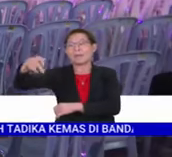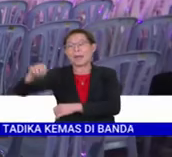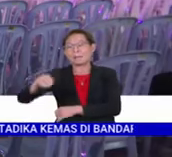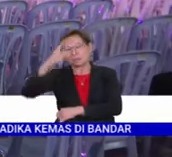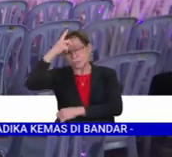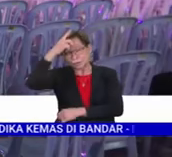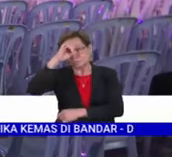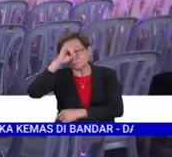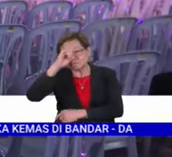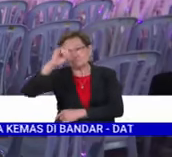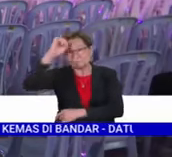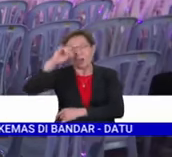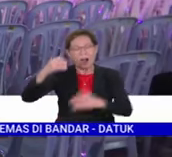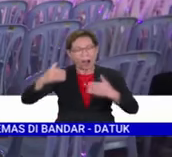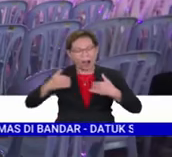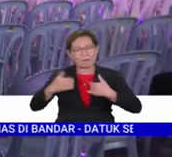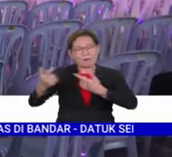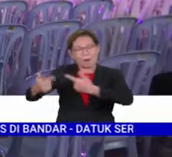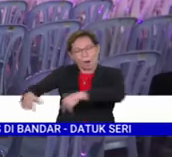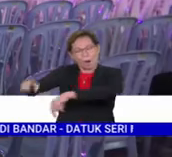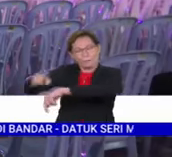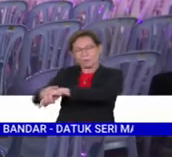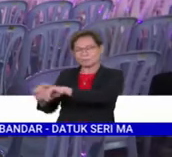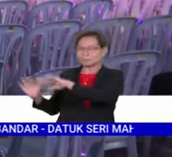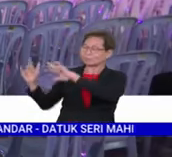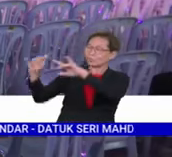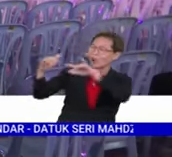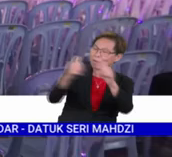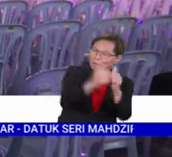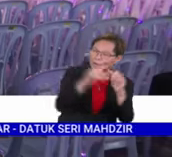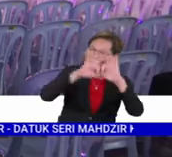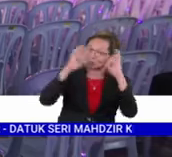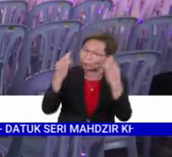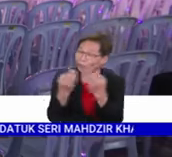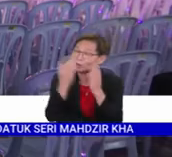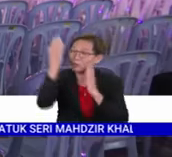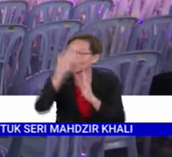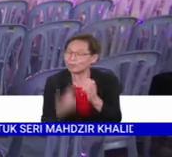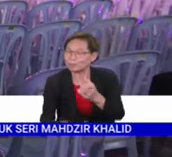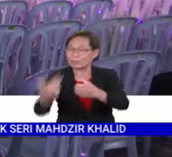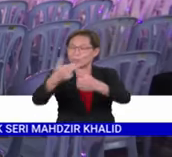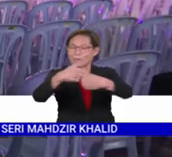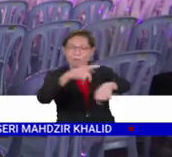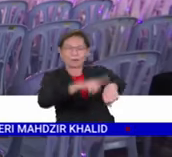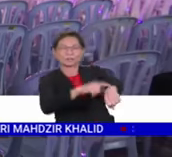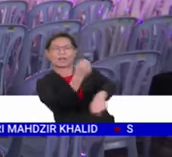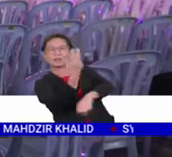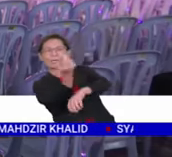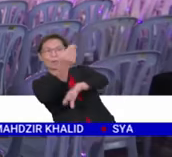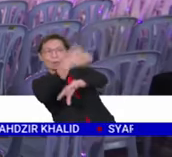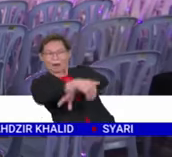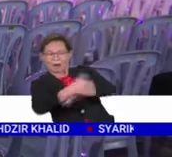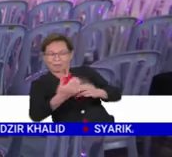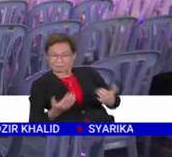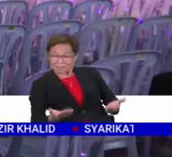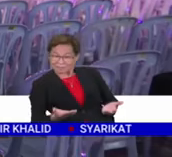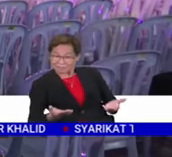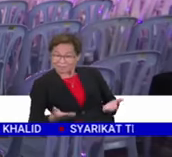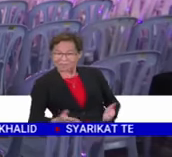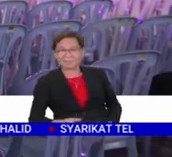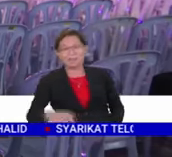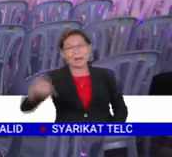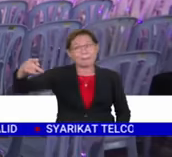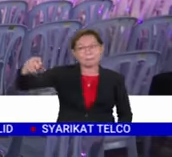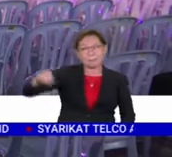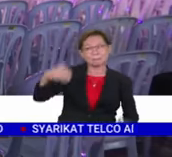Seri Ismail Sabri Yaakob turut meluangkan masa bersama keluarga Malaysia untuk menyertai detik 12 malam pada hari ini. Dan Perdana